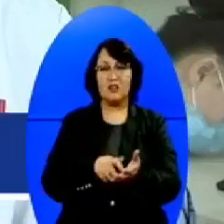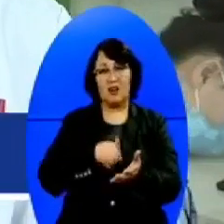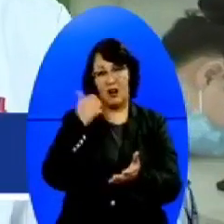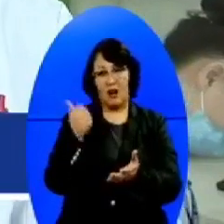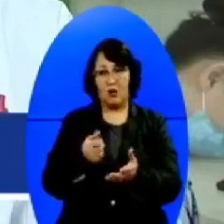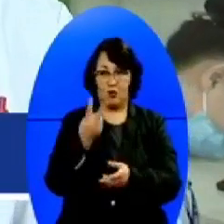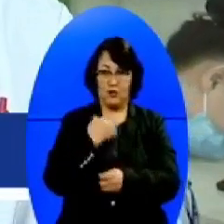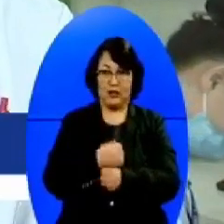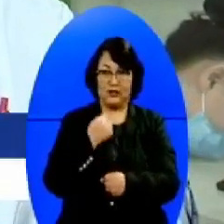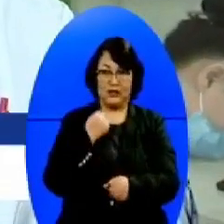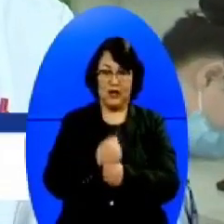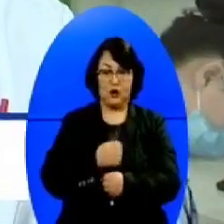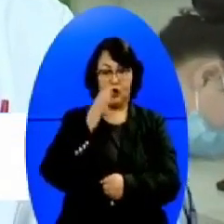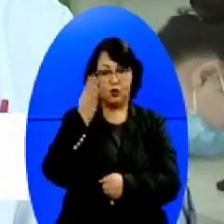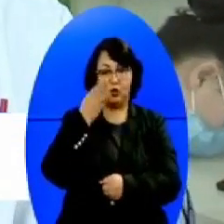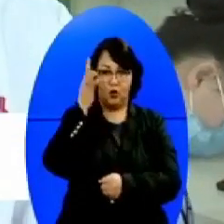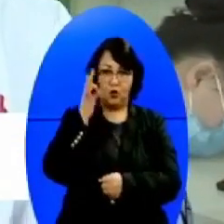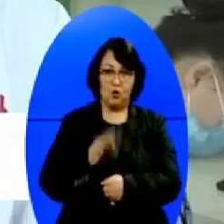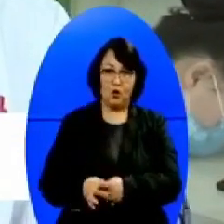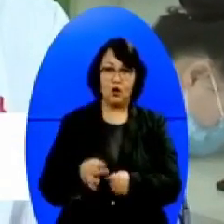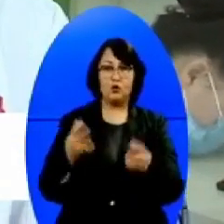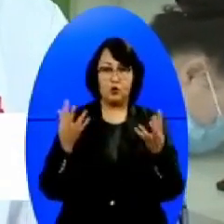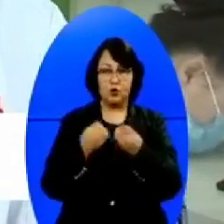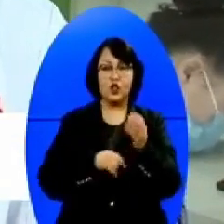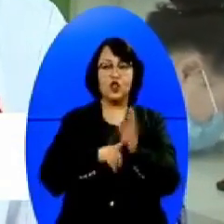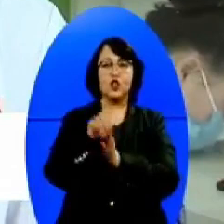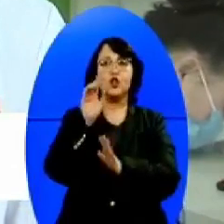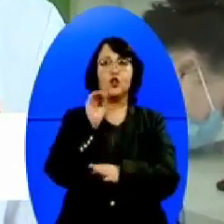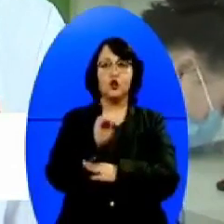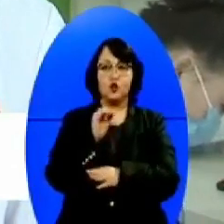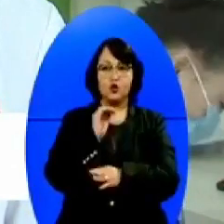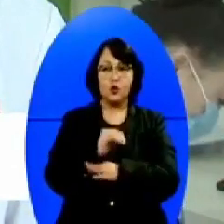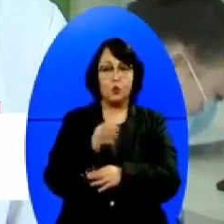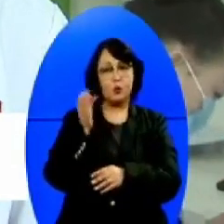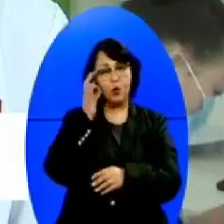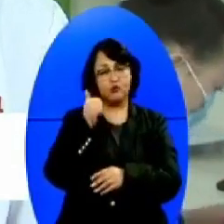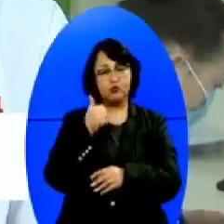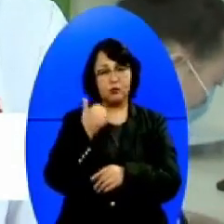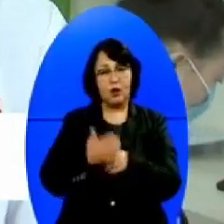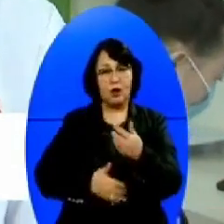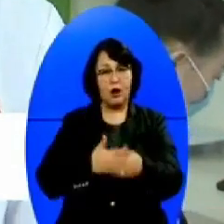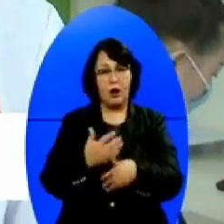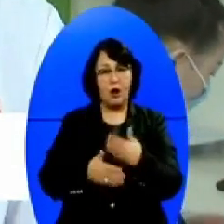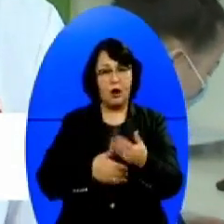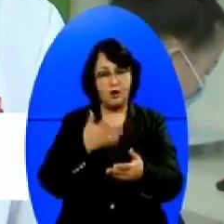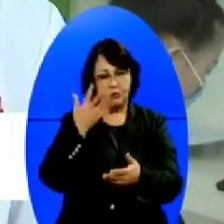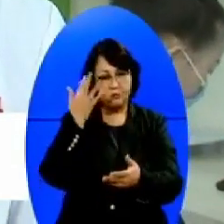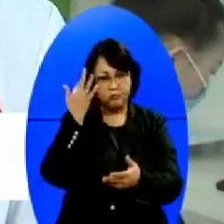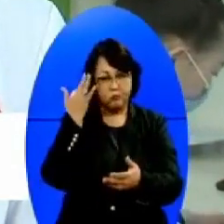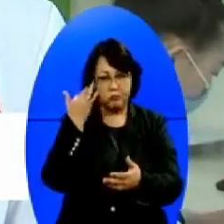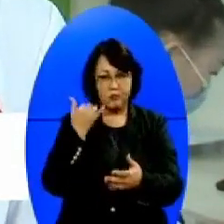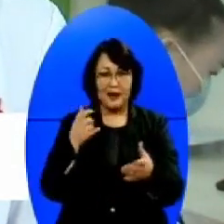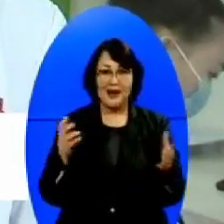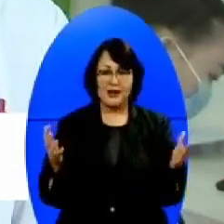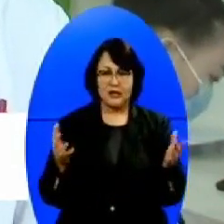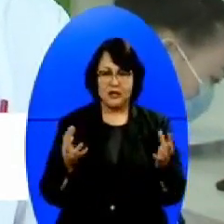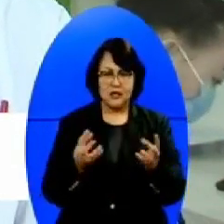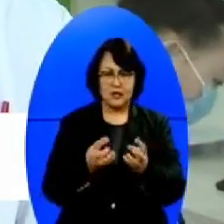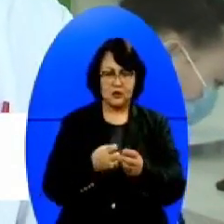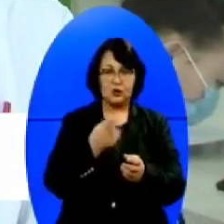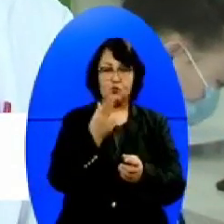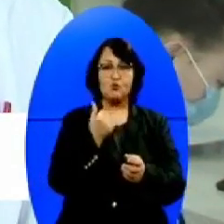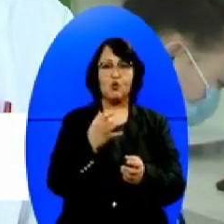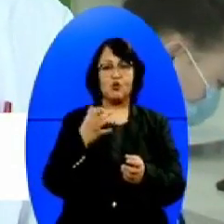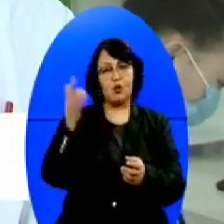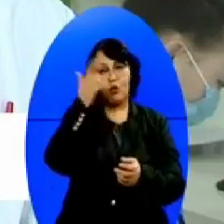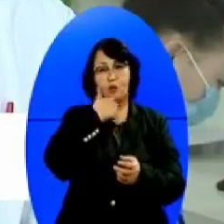буураад ирэхээр эхний хэдэн өдрүүдэд мэддэхгүй байж болно. Их удаан үргэлжлэх юм бол цаашдаа энэ нөгөө хангамж нөөцийн байдал дутагдах юм эрсдэл байгаа учраас